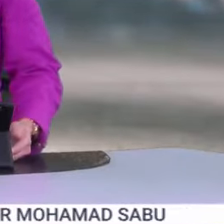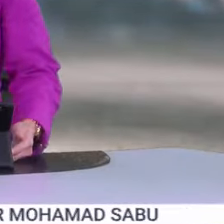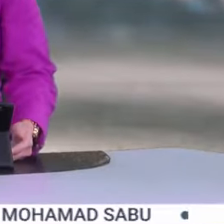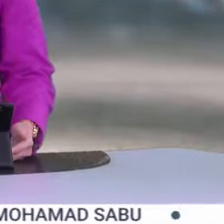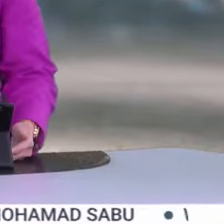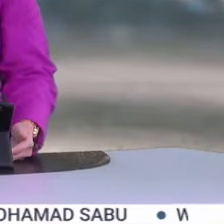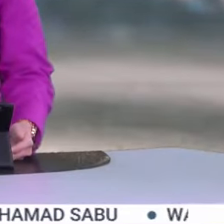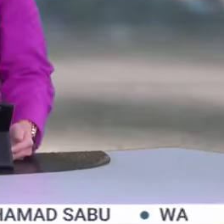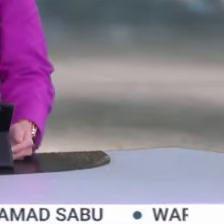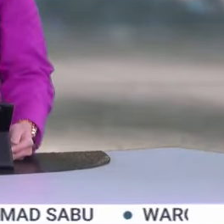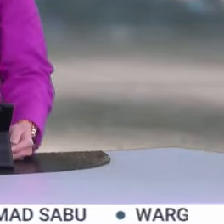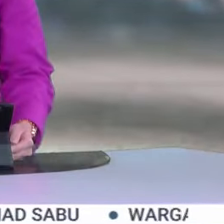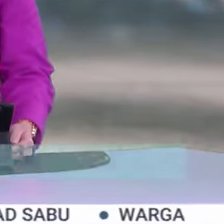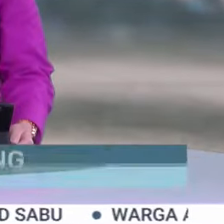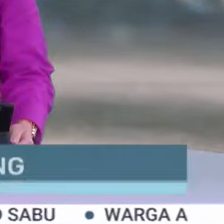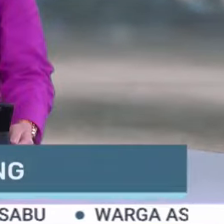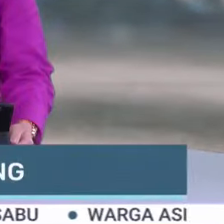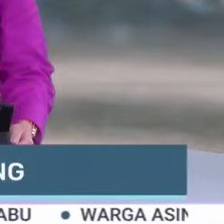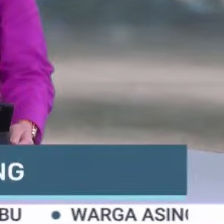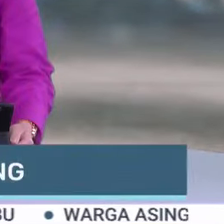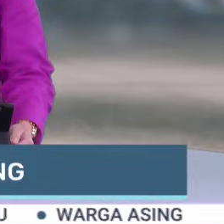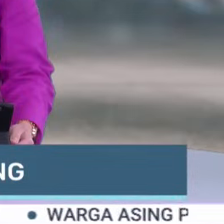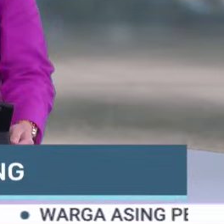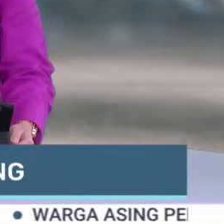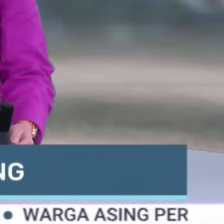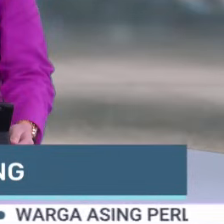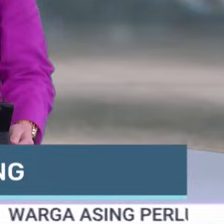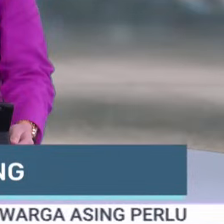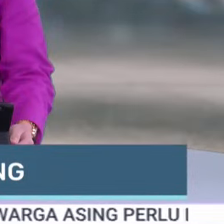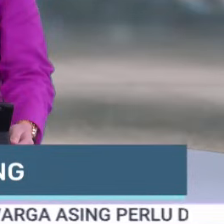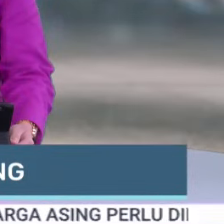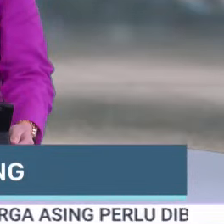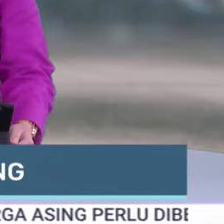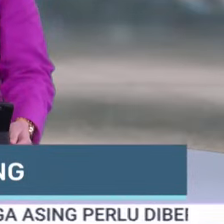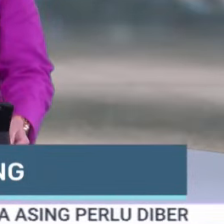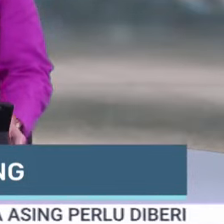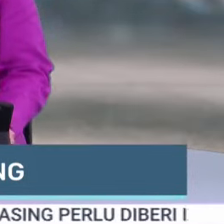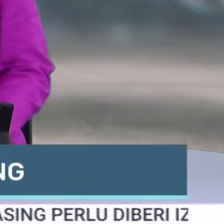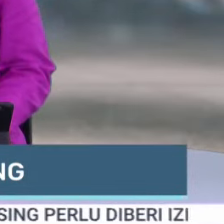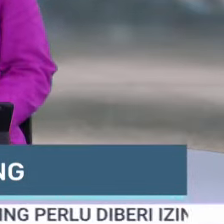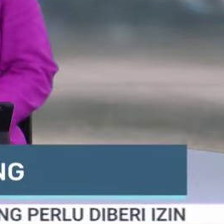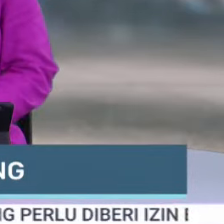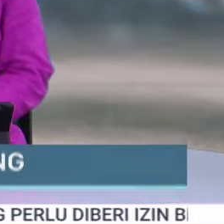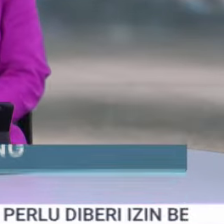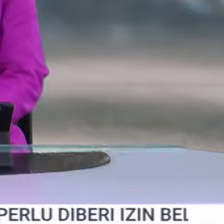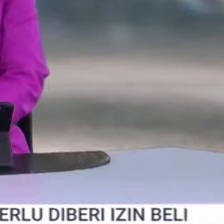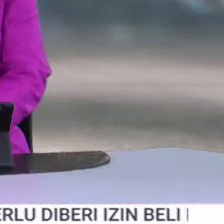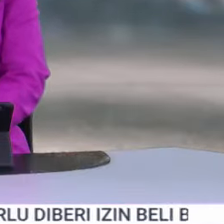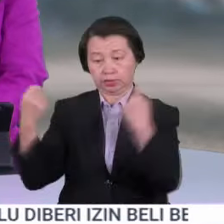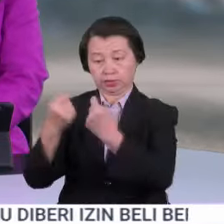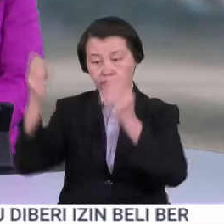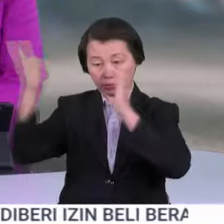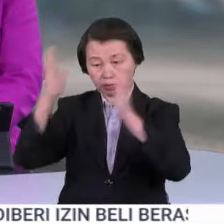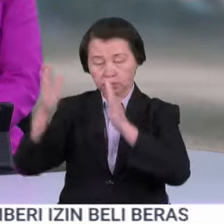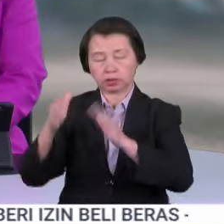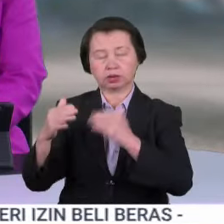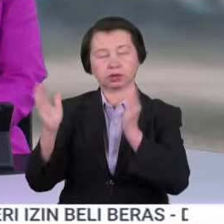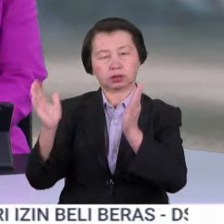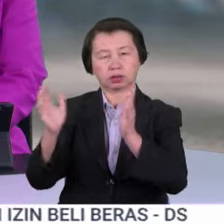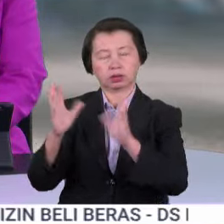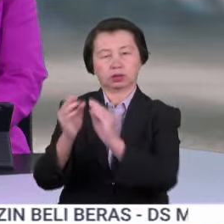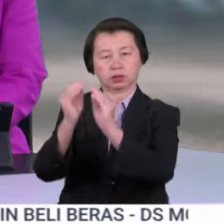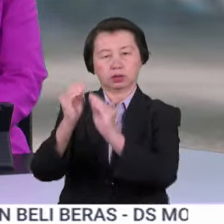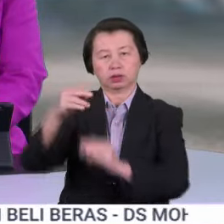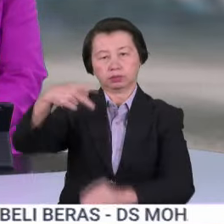Assalamualaikum, salam Malaysia Madani. Perdana Menteri Dato' Sri Anwar Ibrahim selamat tiba di tanah air selepas mengetuai delegasi Malaysia pada Perhimpunan